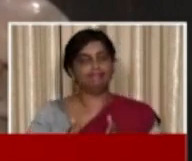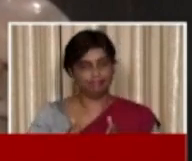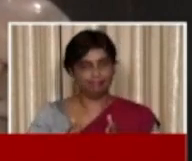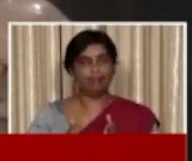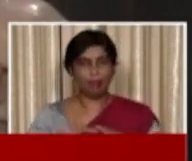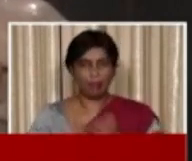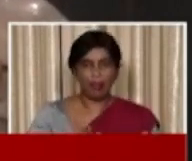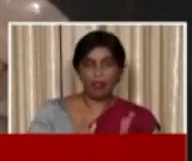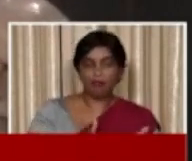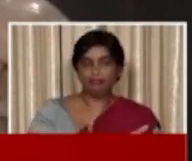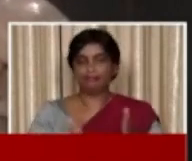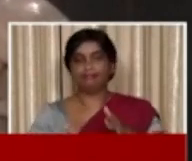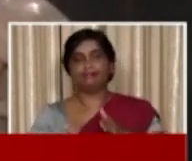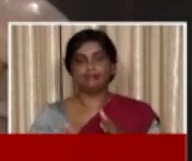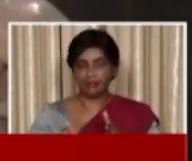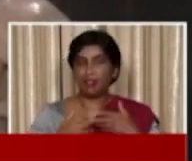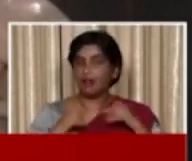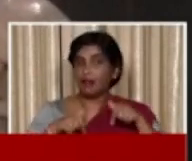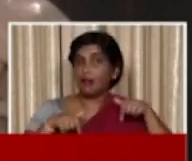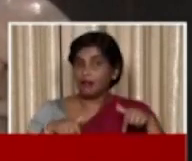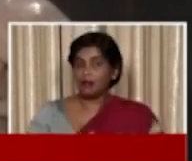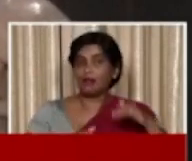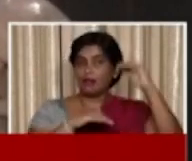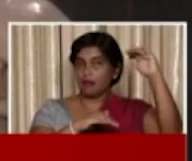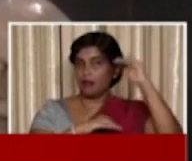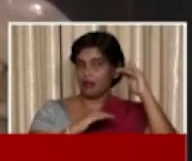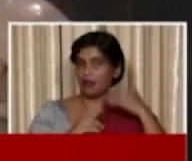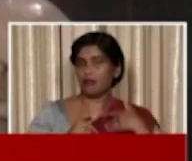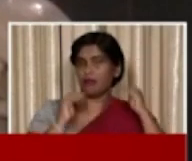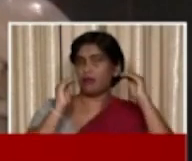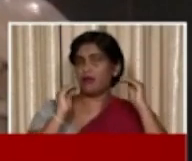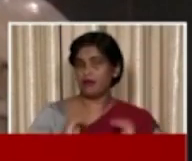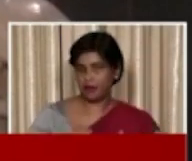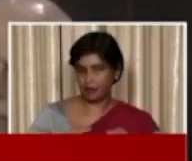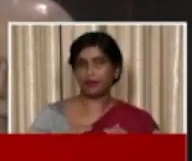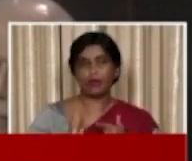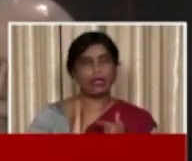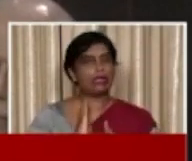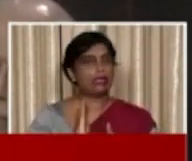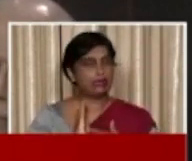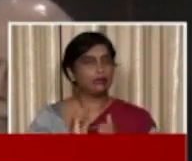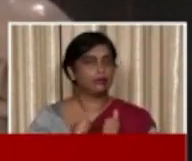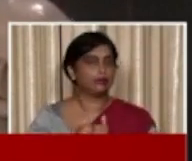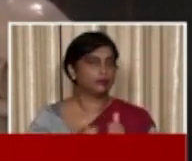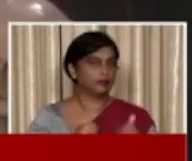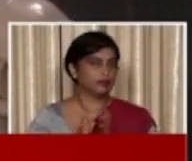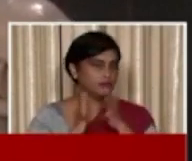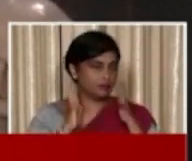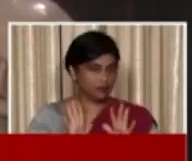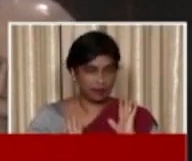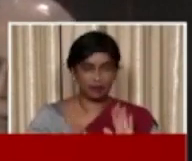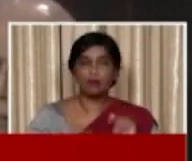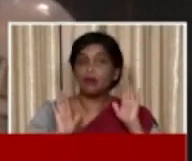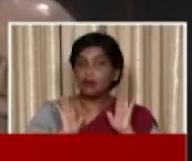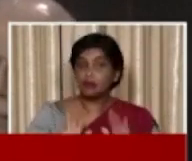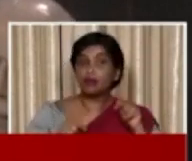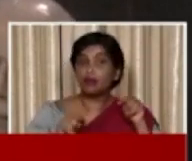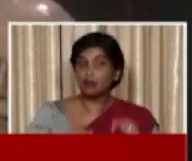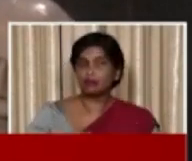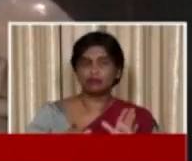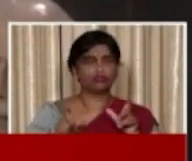என கணிக்கப்பட்ட நிலையில் அதன் விகிதம் 9.1% பதிவானது. தொடக்கத்தில் 7.9%